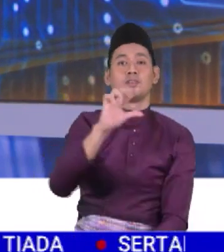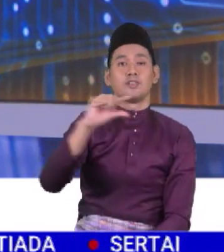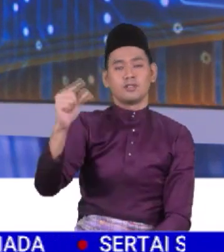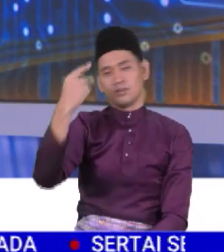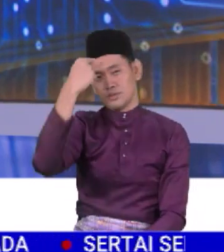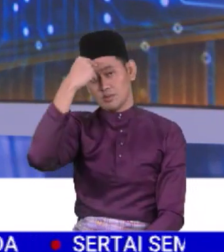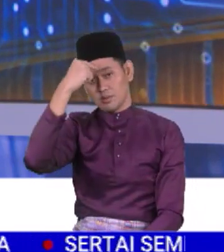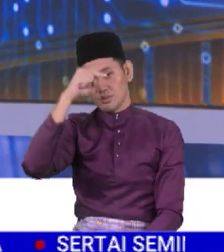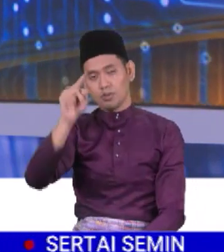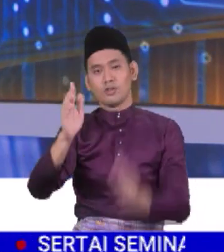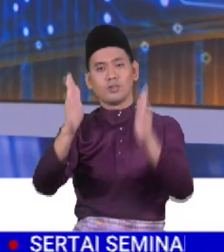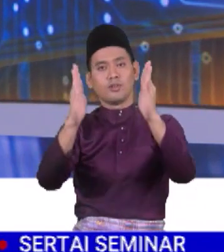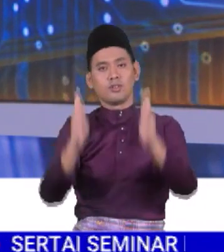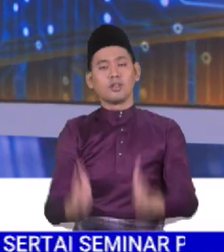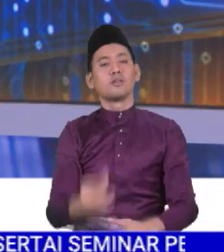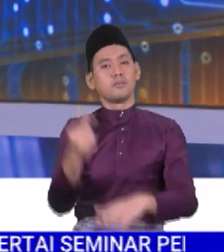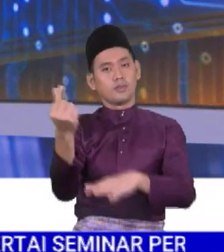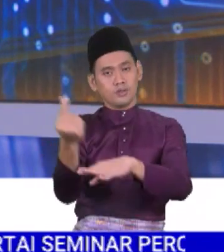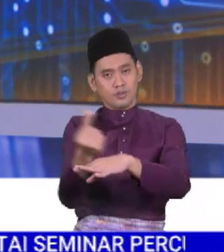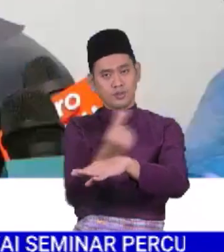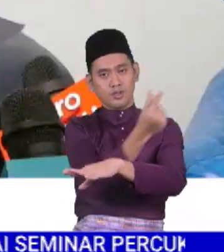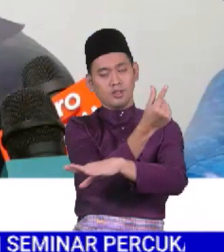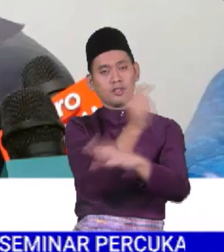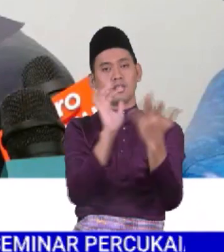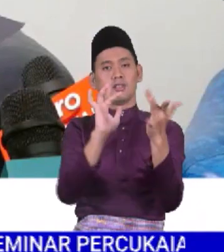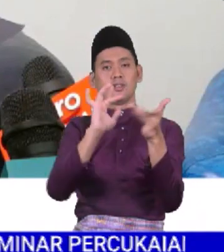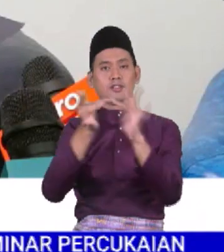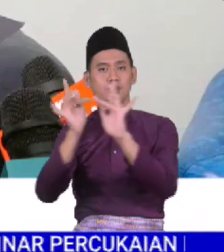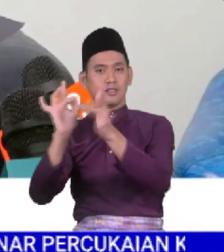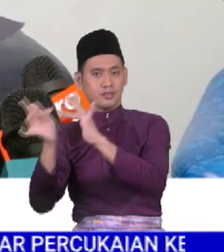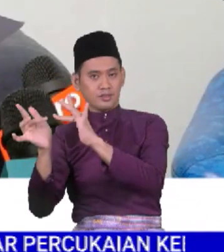dalam kalangan pengguna akhir.